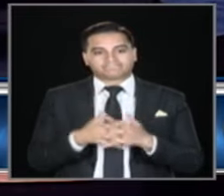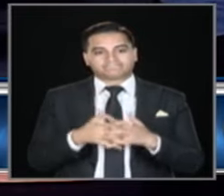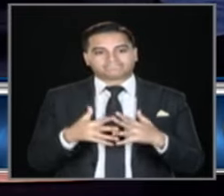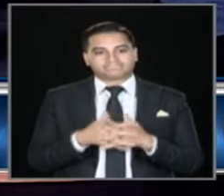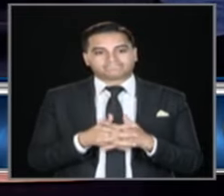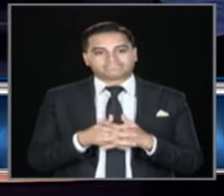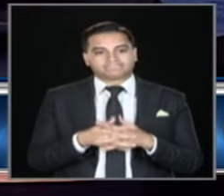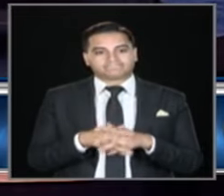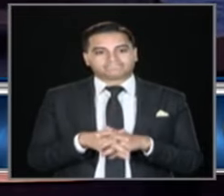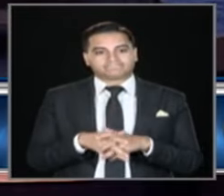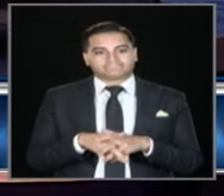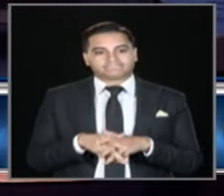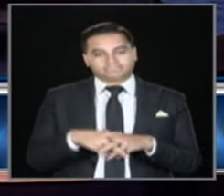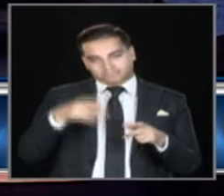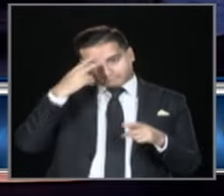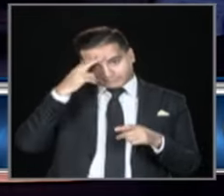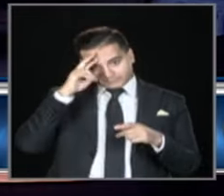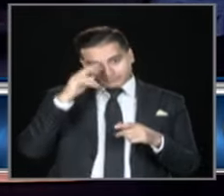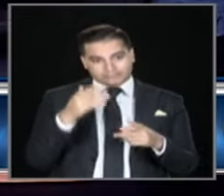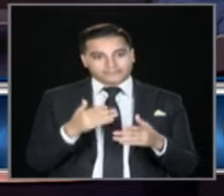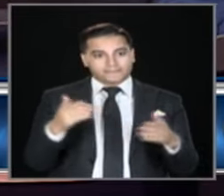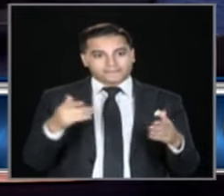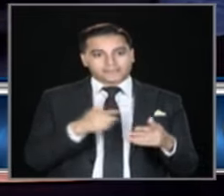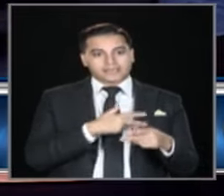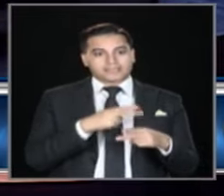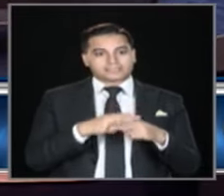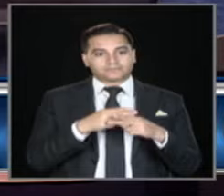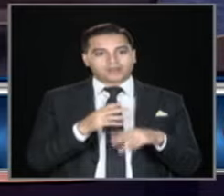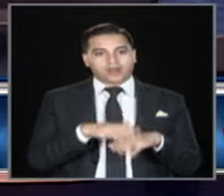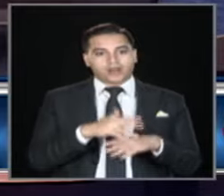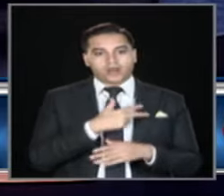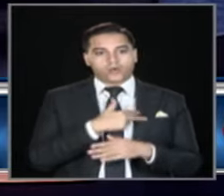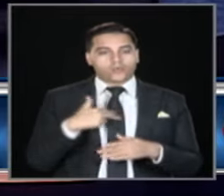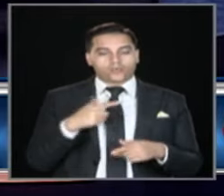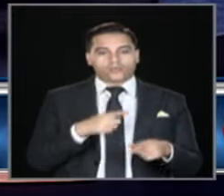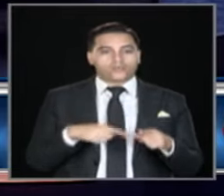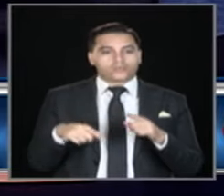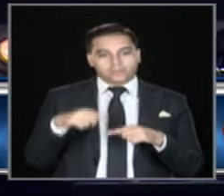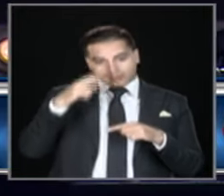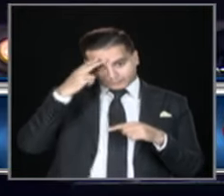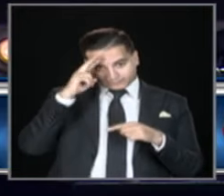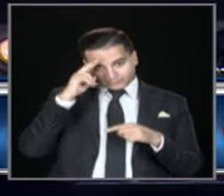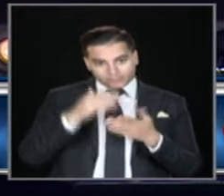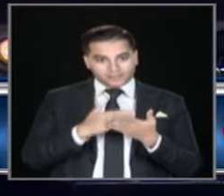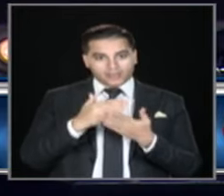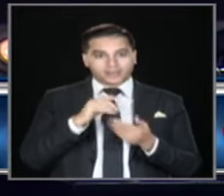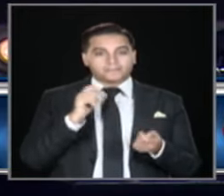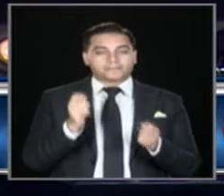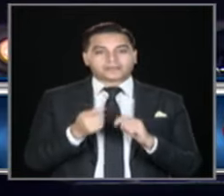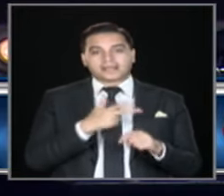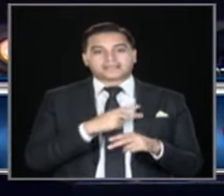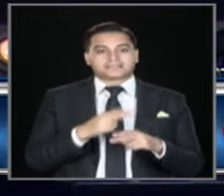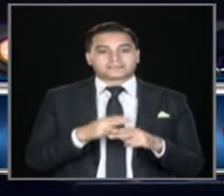مره مين يا ايمن كان اسمه مجمع الحكومه وتغير اسمه